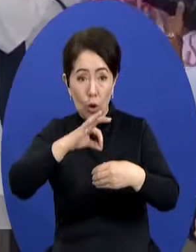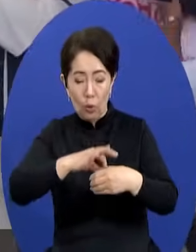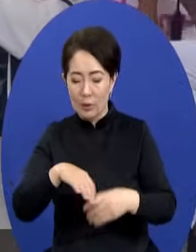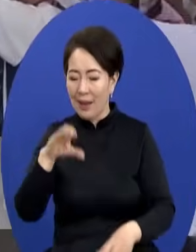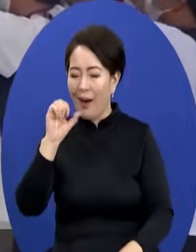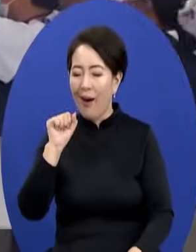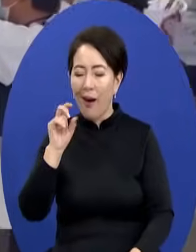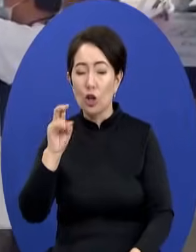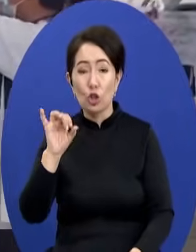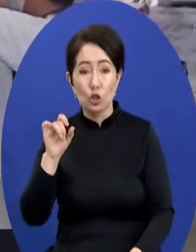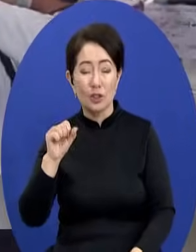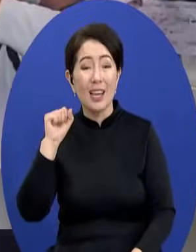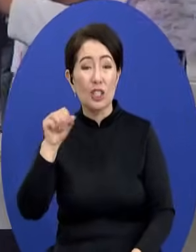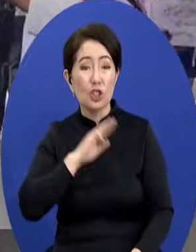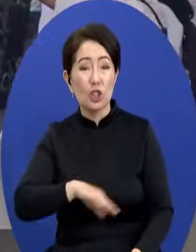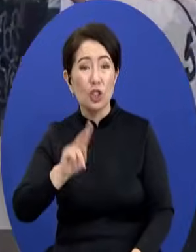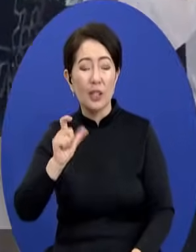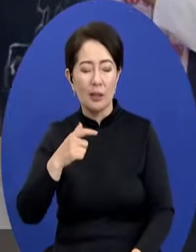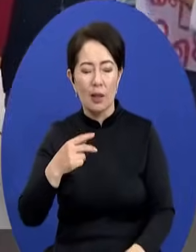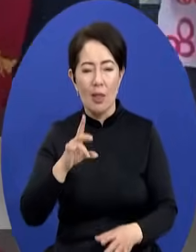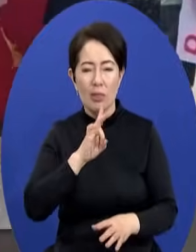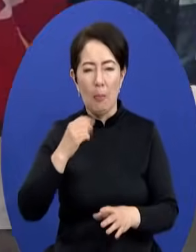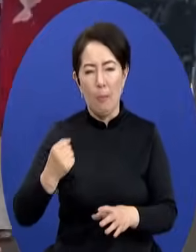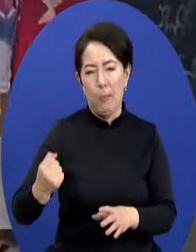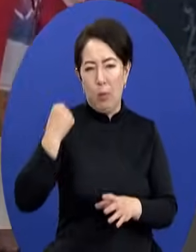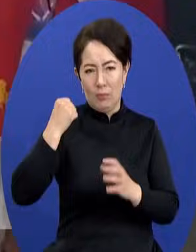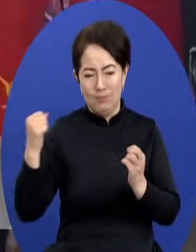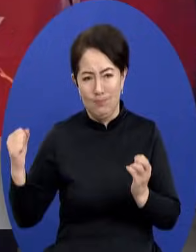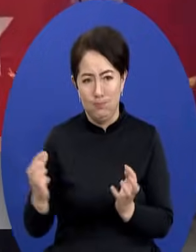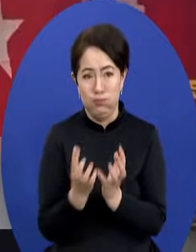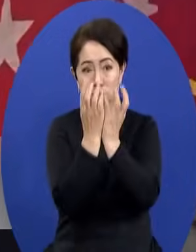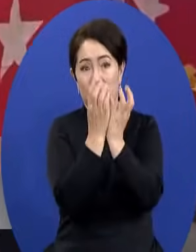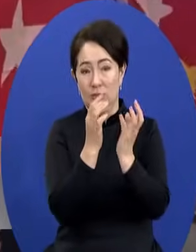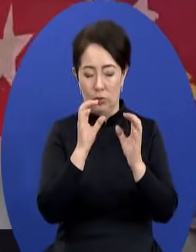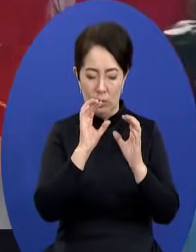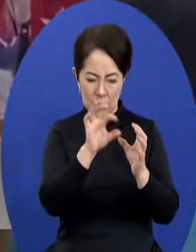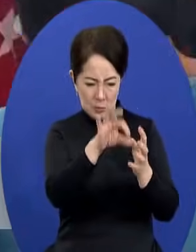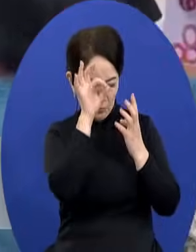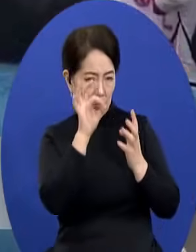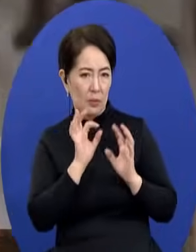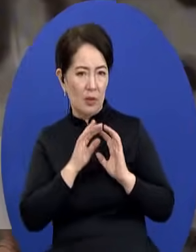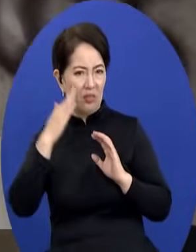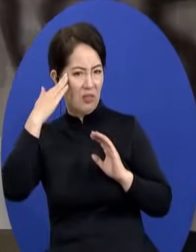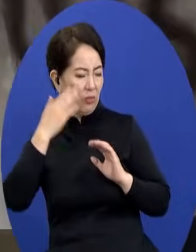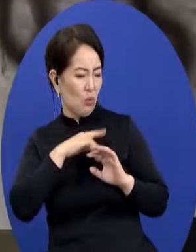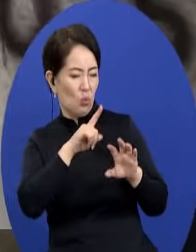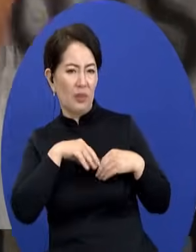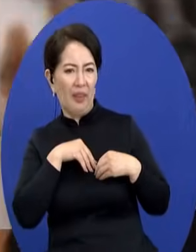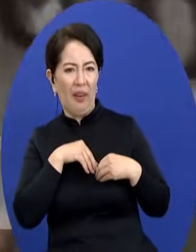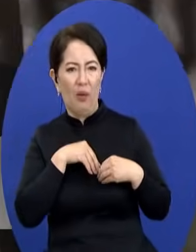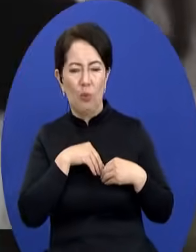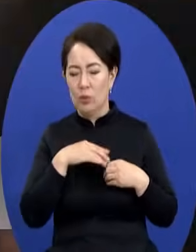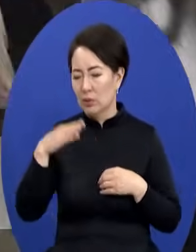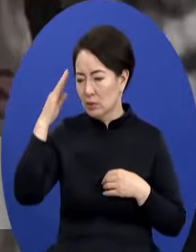тэргүүлдэг ардчлалын төлөх үндэсний лиг нам ялд байгуулсан. Гэвч энэ сонгуулийн үр дүнг хүлэн авахаас татгалцсан армийнхан